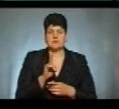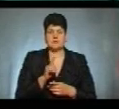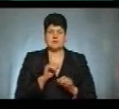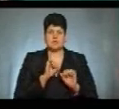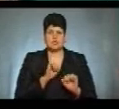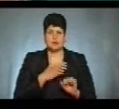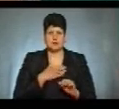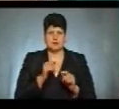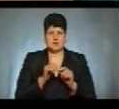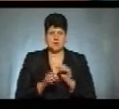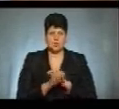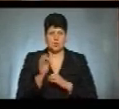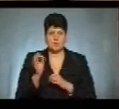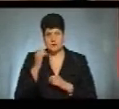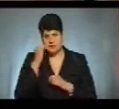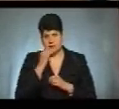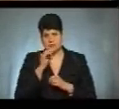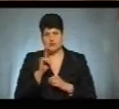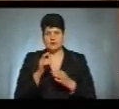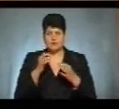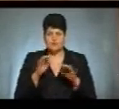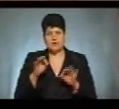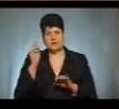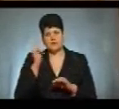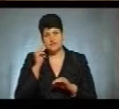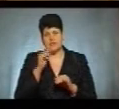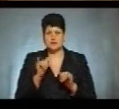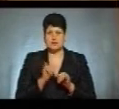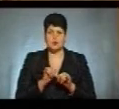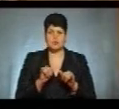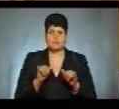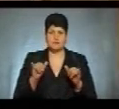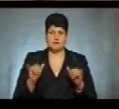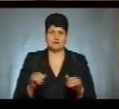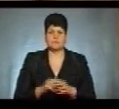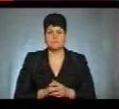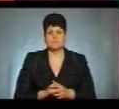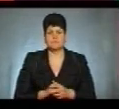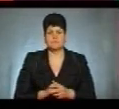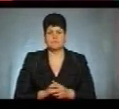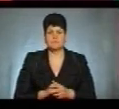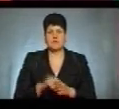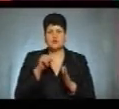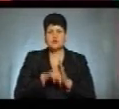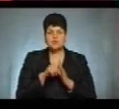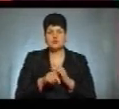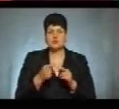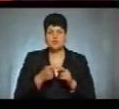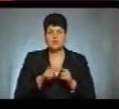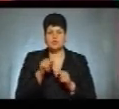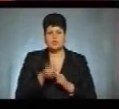сході. Дякую, що дозволяєте навчитися і розвиватися в мирному напрямку. Суть цього